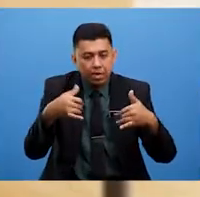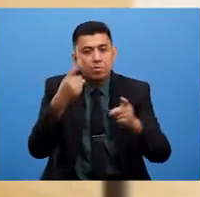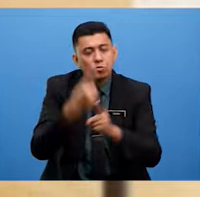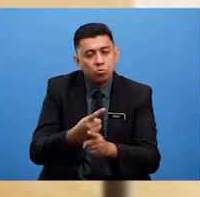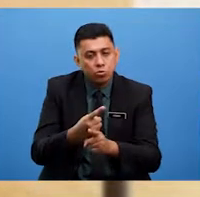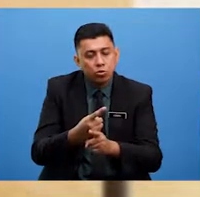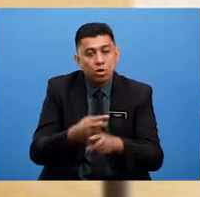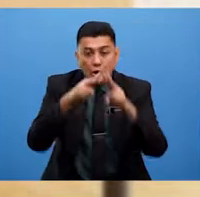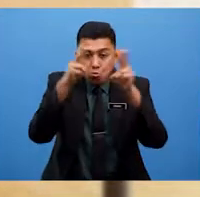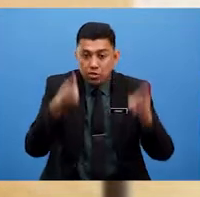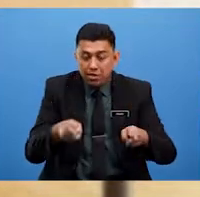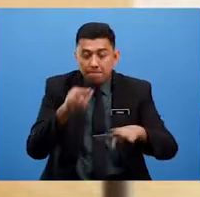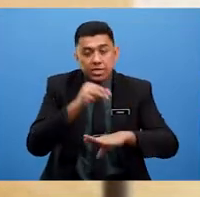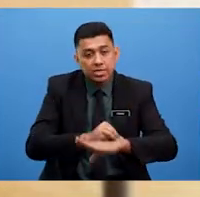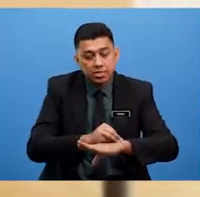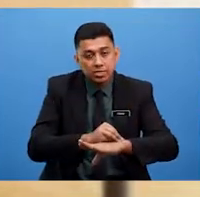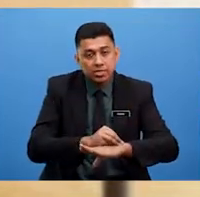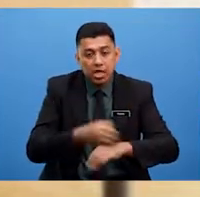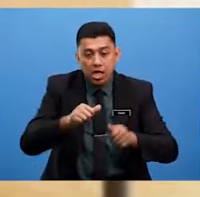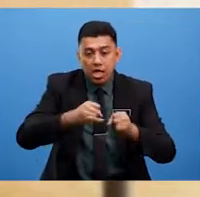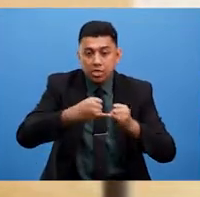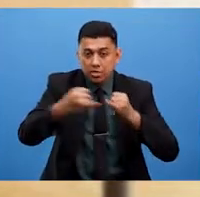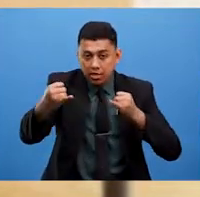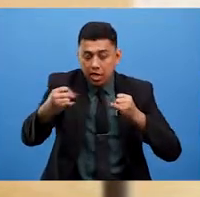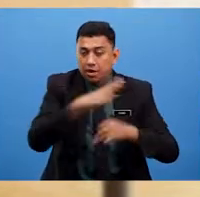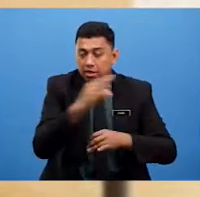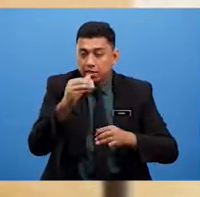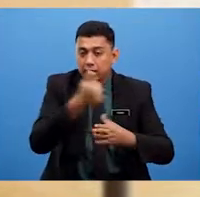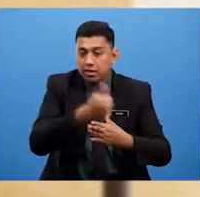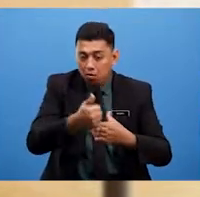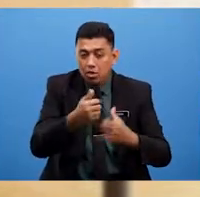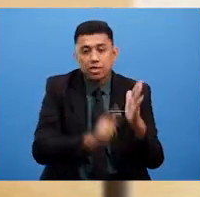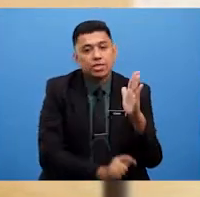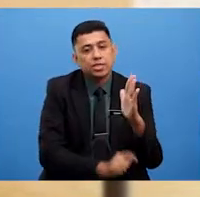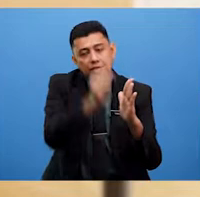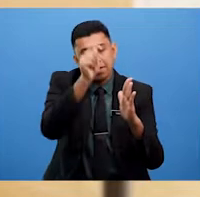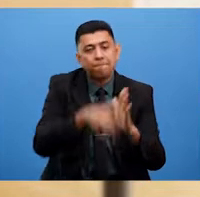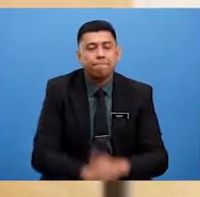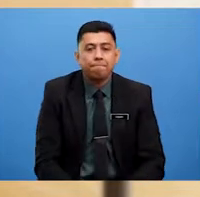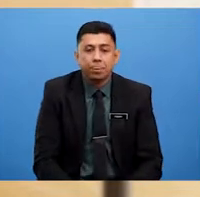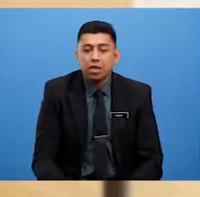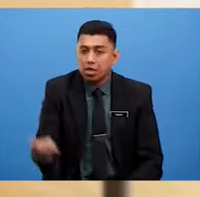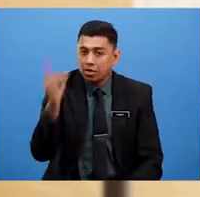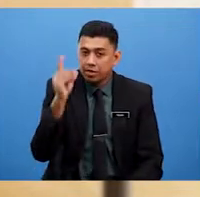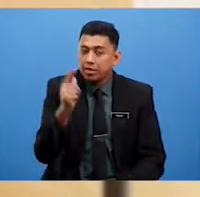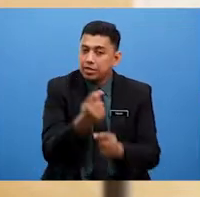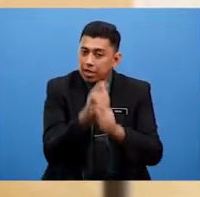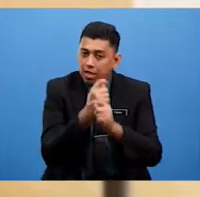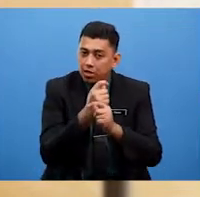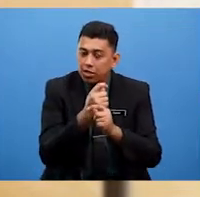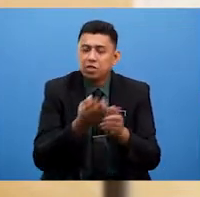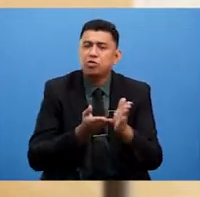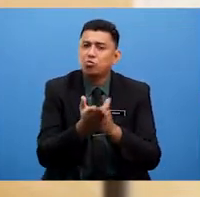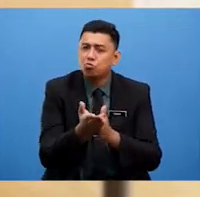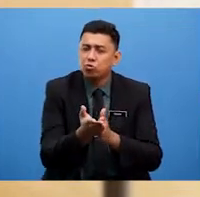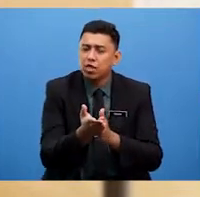ujian masa, jarak ataupun ketinggian. Latihan bagi daya tahan dan kekuatan pula